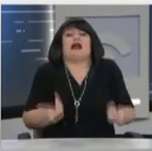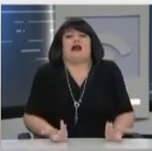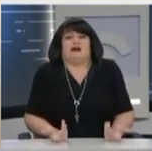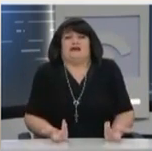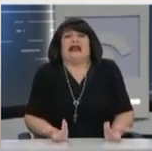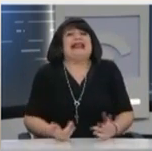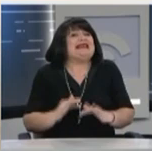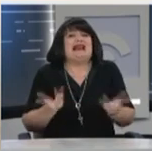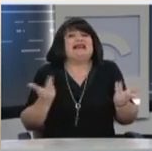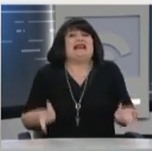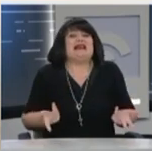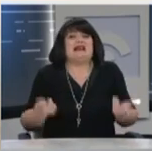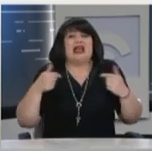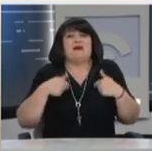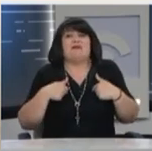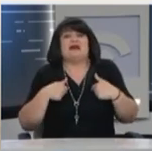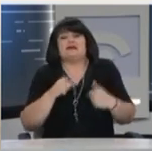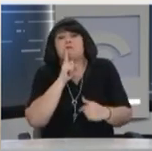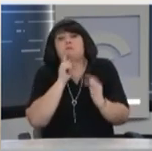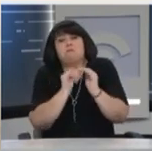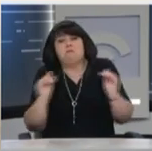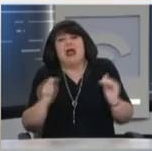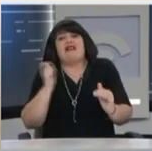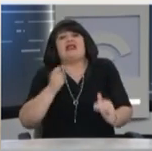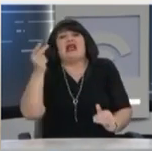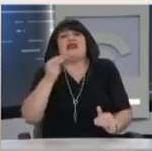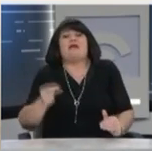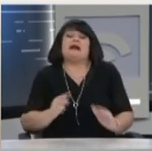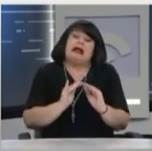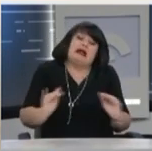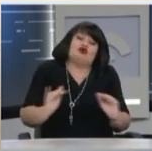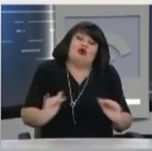αυτά. Γιατί να είμαστε τόσο υποτονικοί στα εθνικά θέματα?